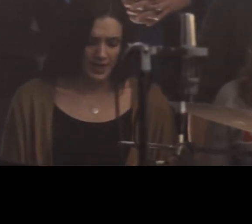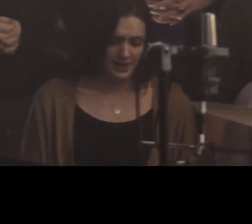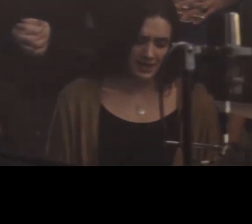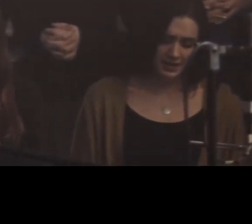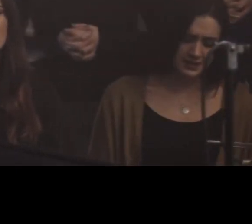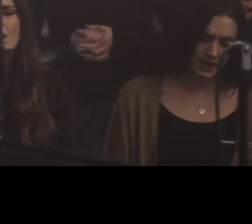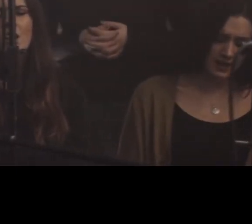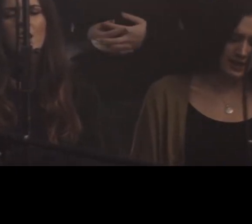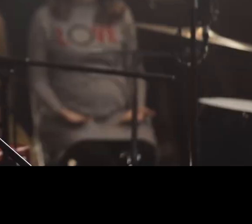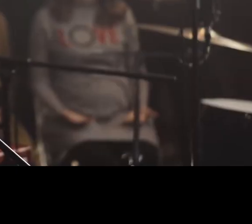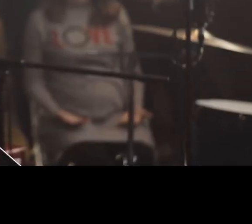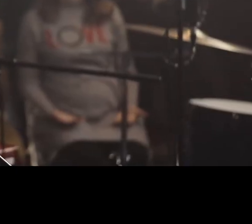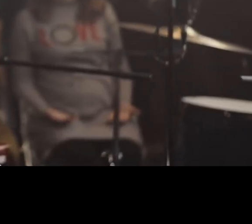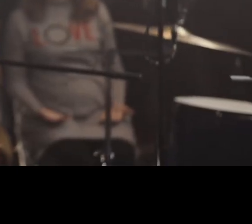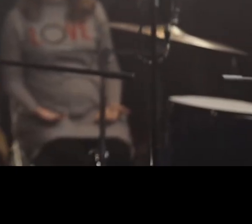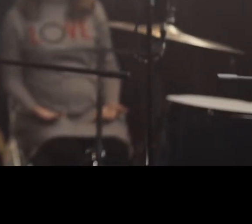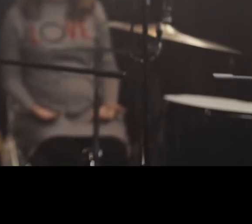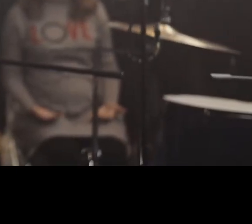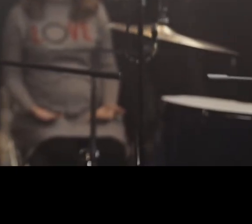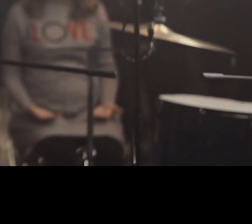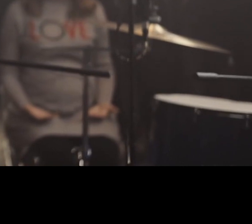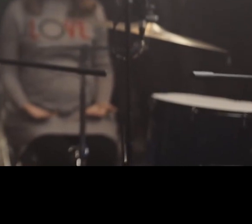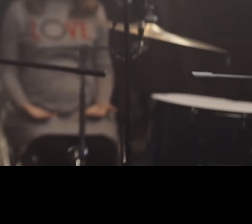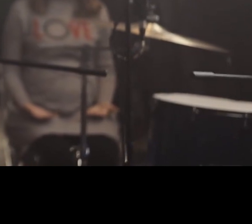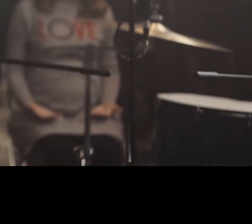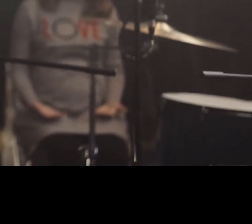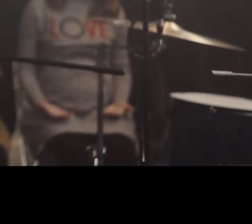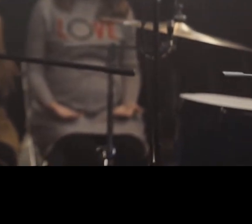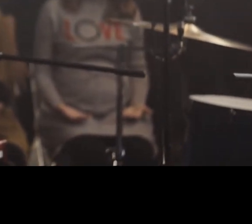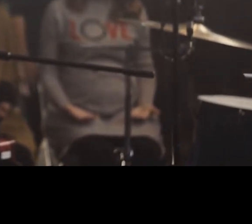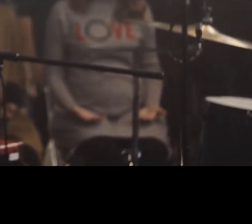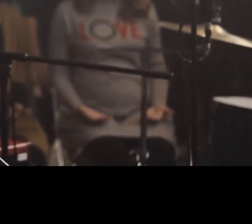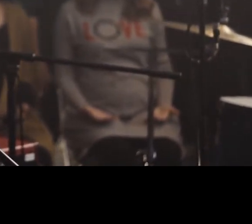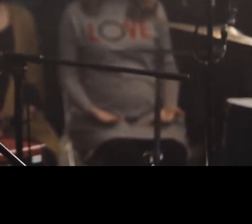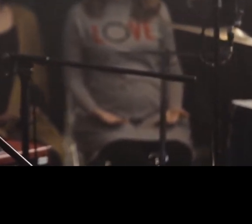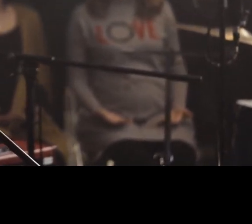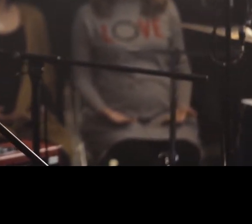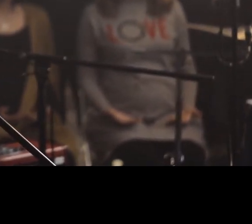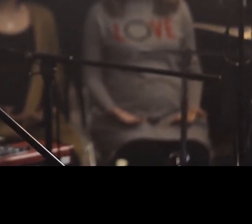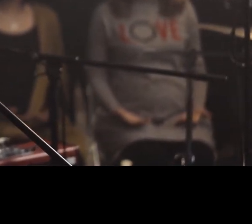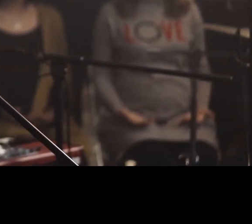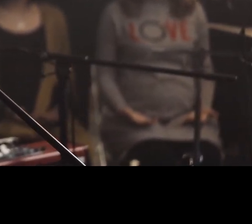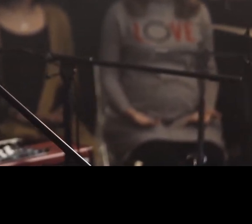poput grlice zaklonjen u ljubav,